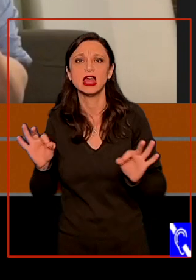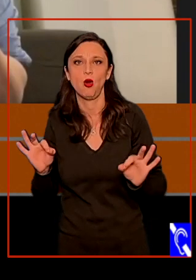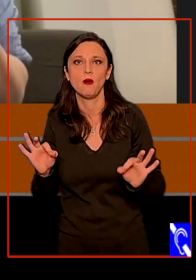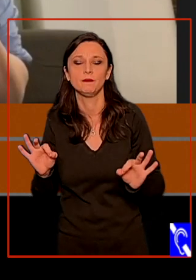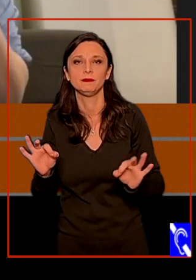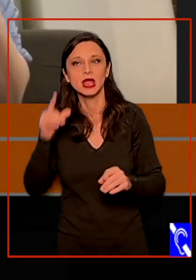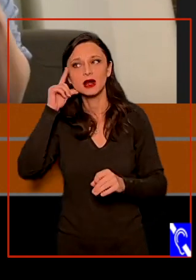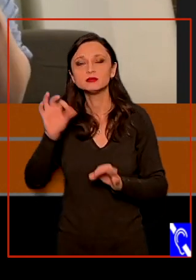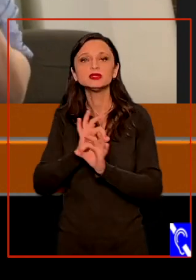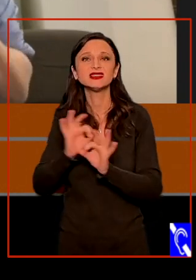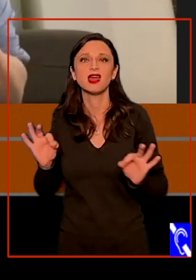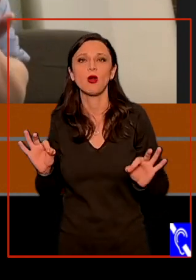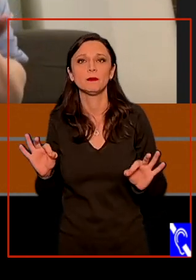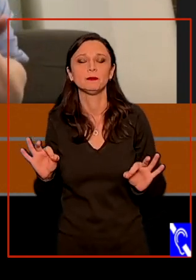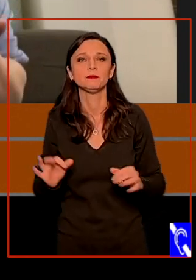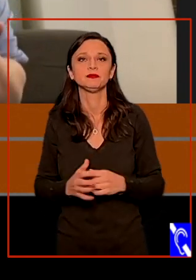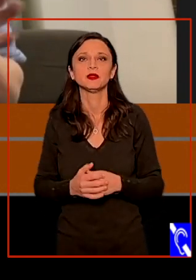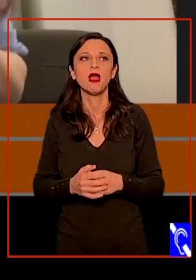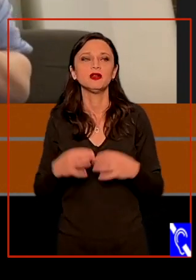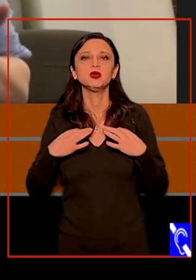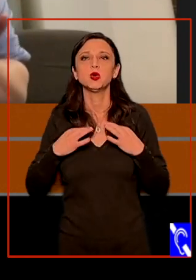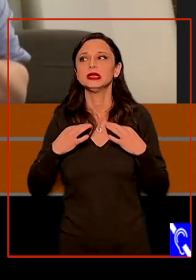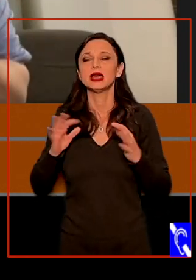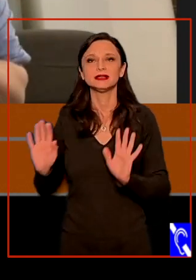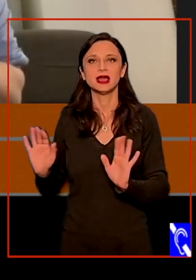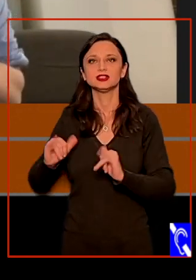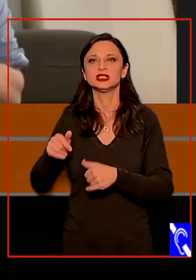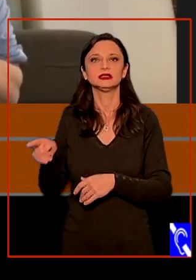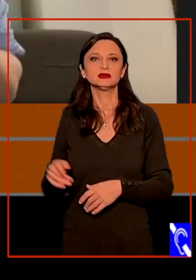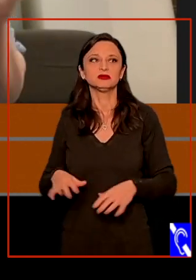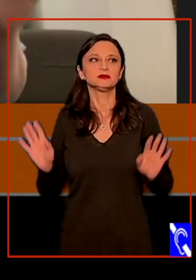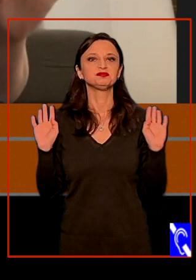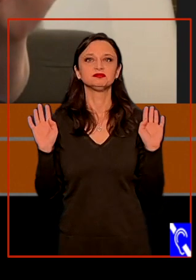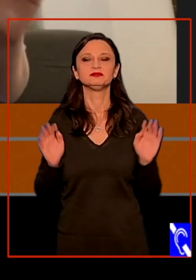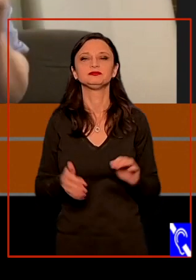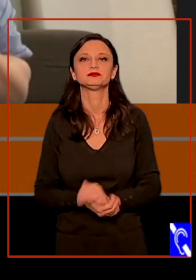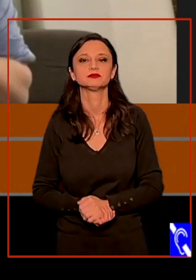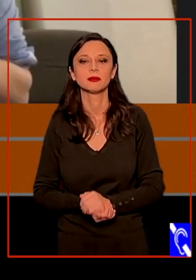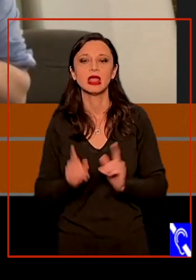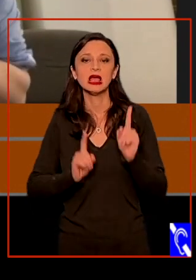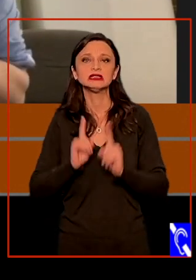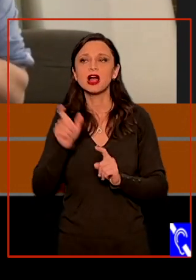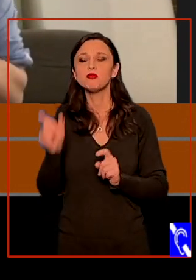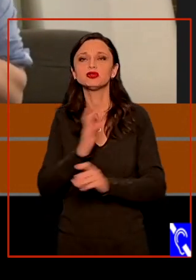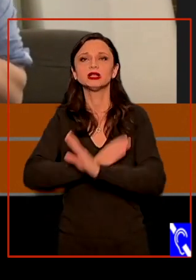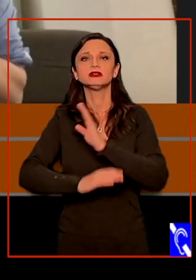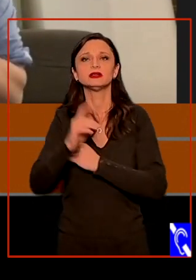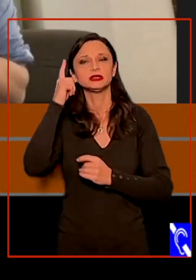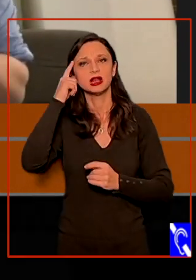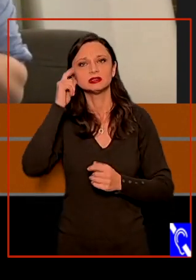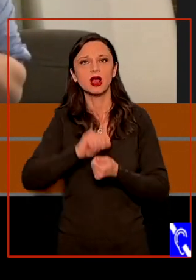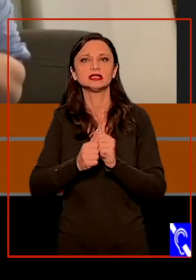lumea tratează cu foarte mare lejeritate, nu ni se poate întâmpla nimic dacă o persoană cu